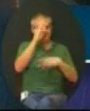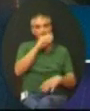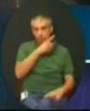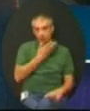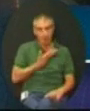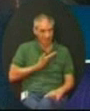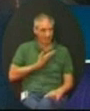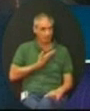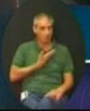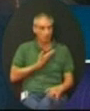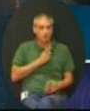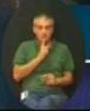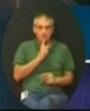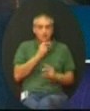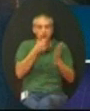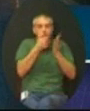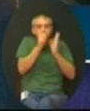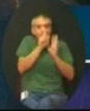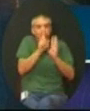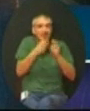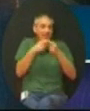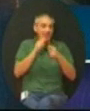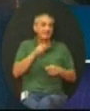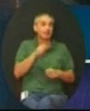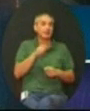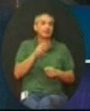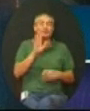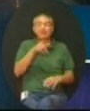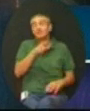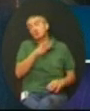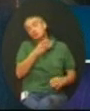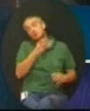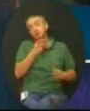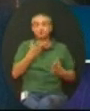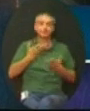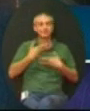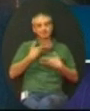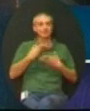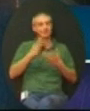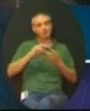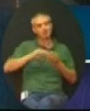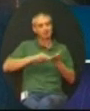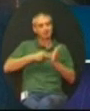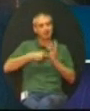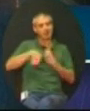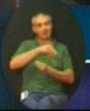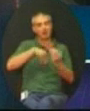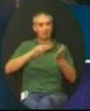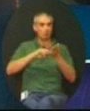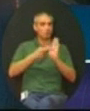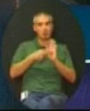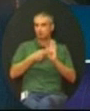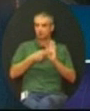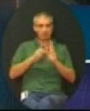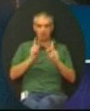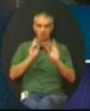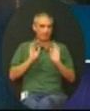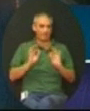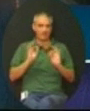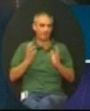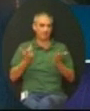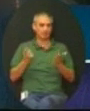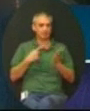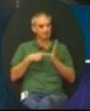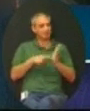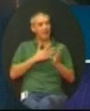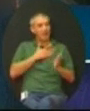התקבלו ברוב דחוק של 61 חברי כנסת שגם הוא הושג באיזשהו תרגיל פוליטי, מה שלא באמת אולי